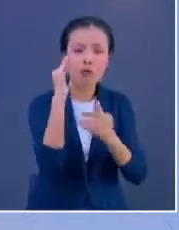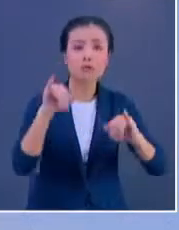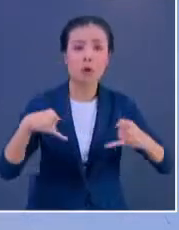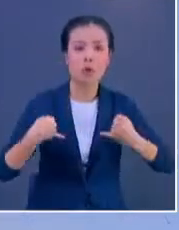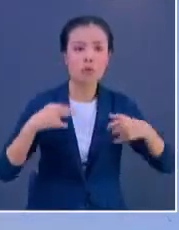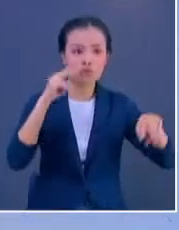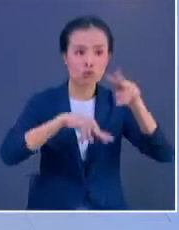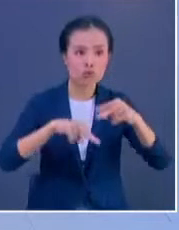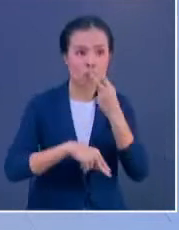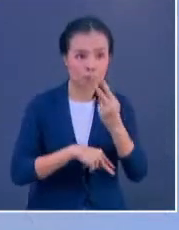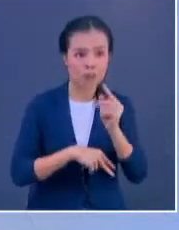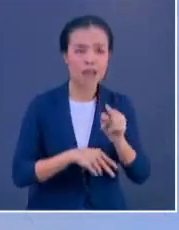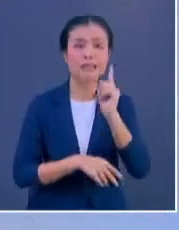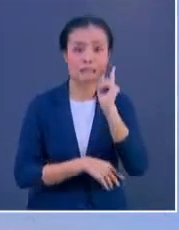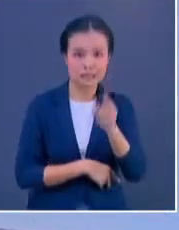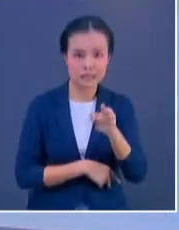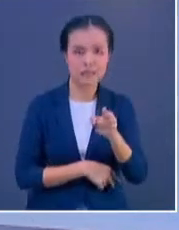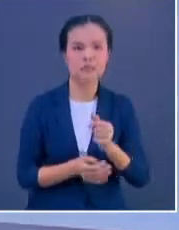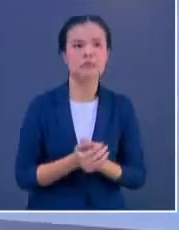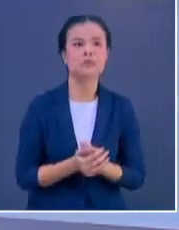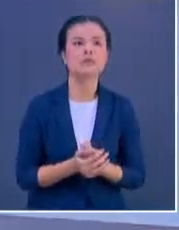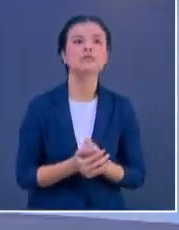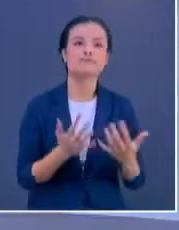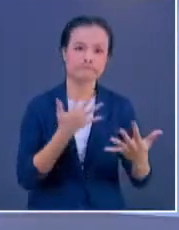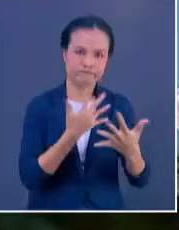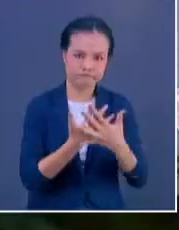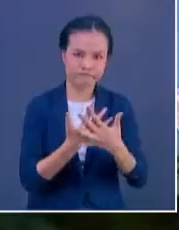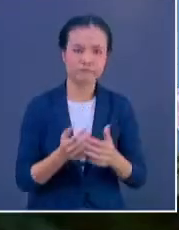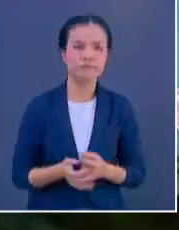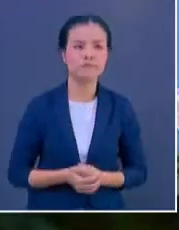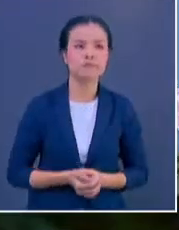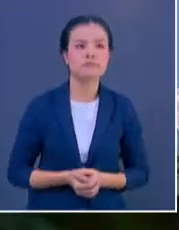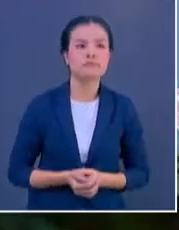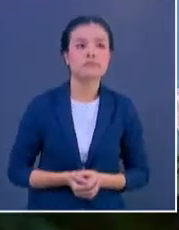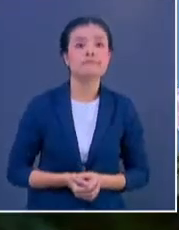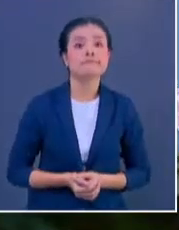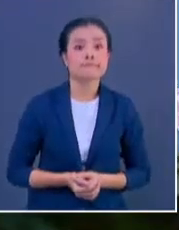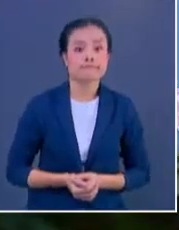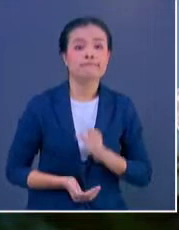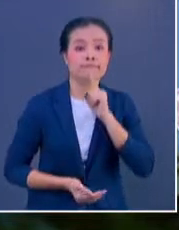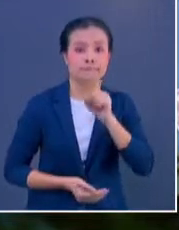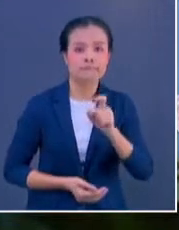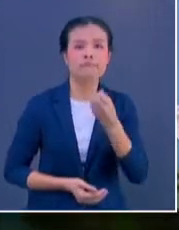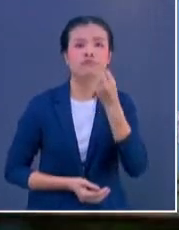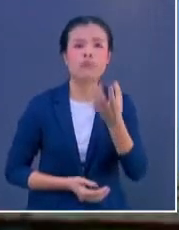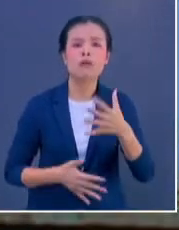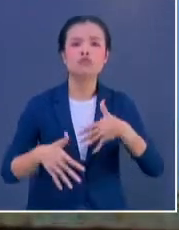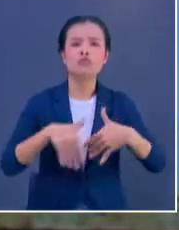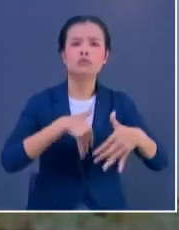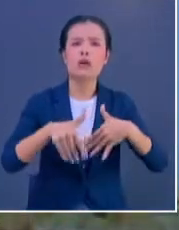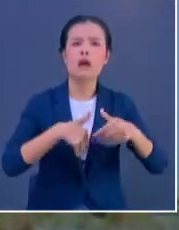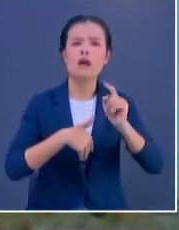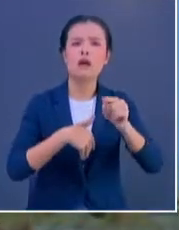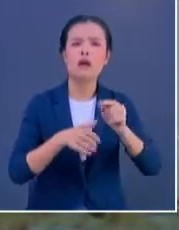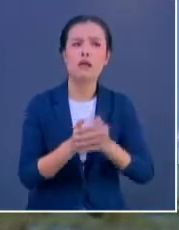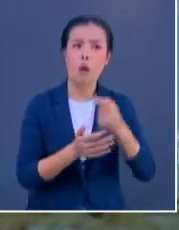จอจะหนักกว่า ถ้าเกิดว่าตรวจสอบแบบจริงเนี่ยนะครับก็ต้องมีแบบนั้น ถามตรงๆครับดร.โสพลว่าส่วนใหญ่แล้วชาวบ้านหรือว่าคนในท้องถิ่นคน